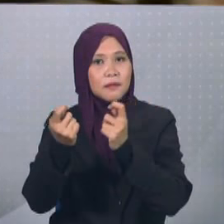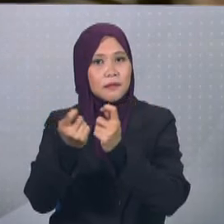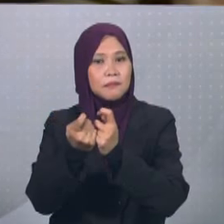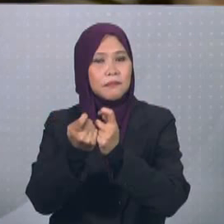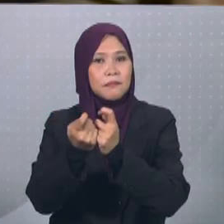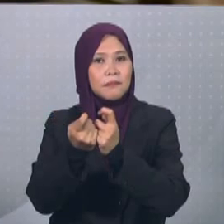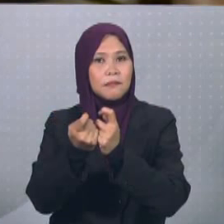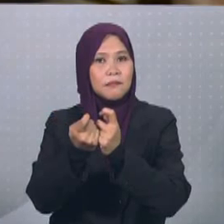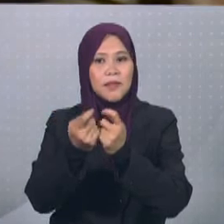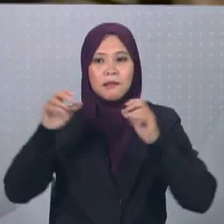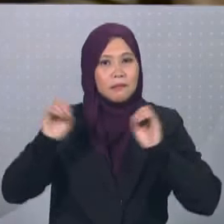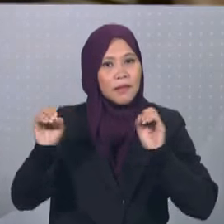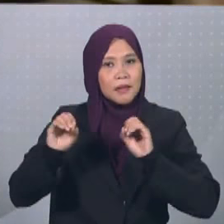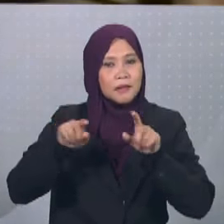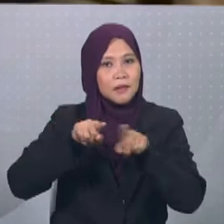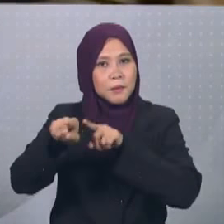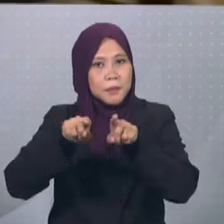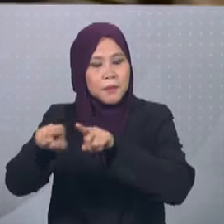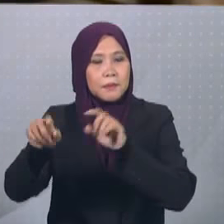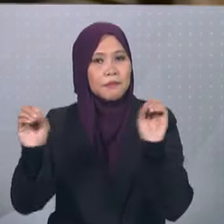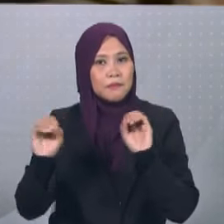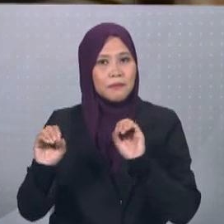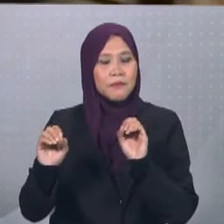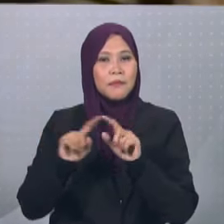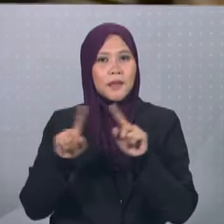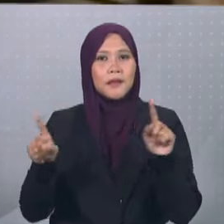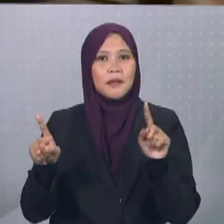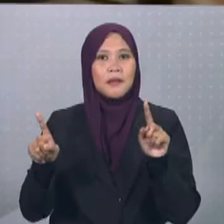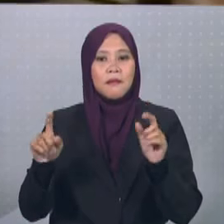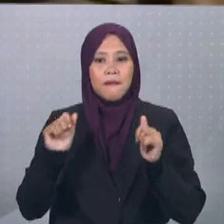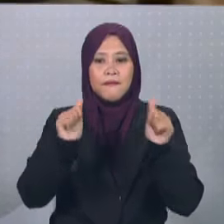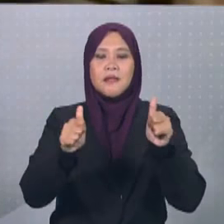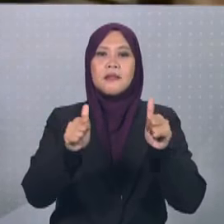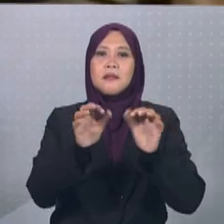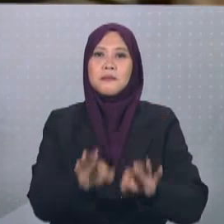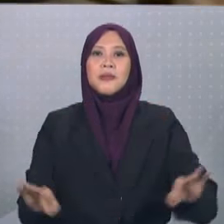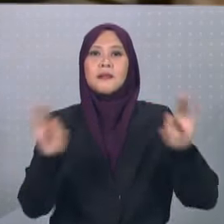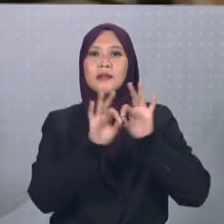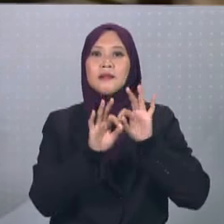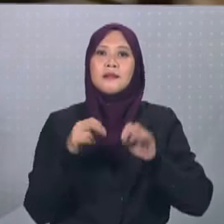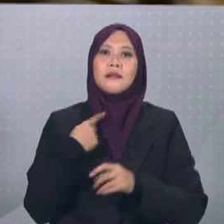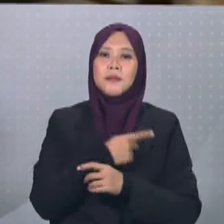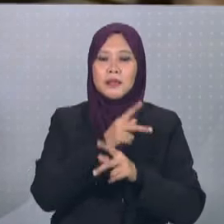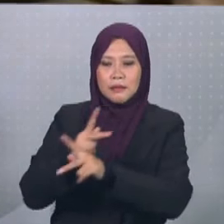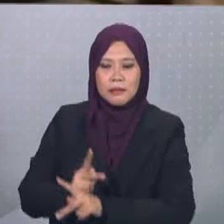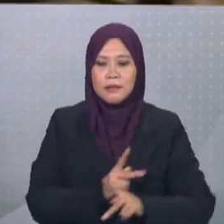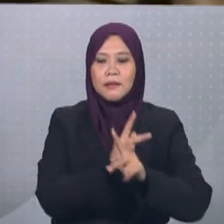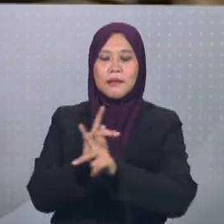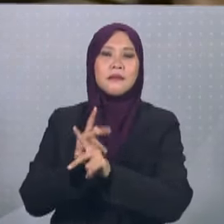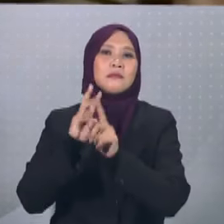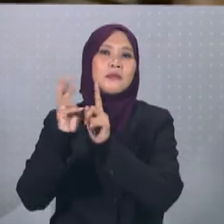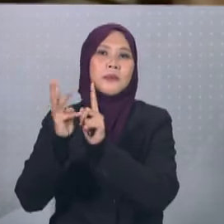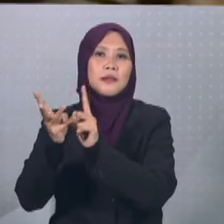while there's no racing. But the priority for us is the welfare of our team